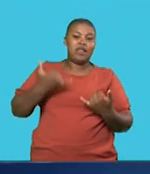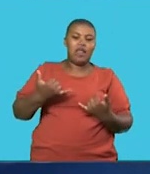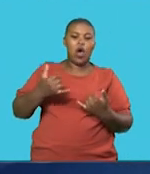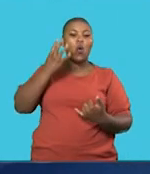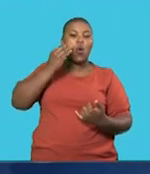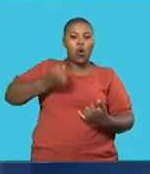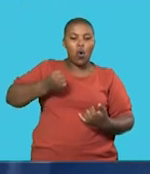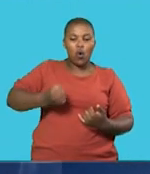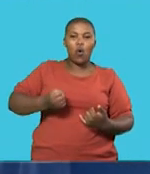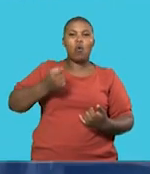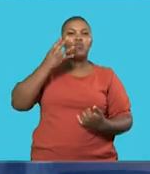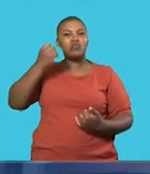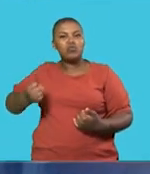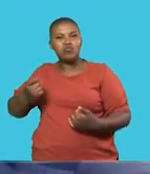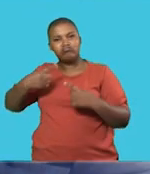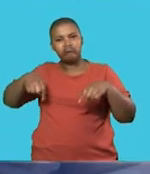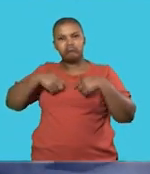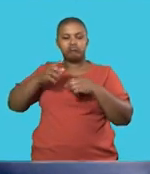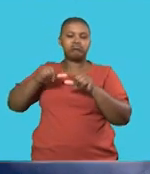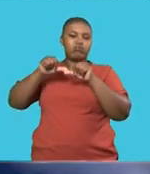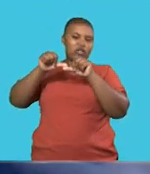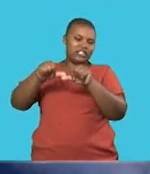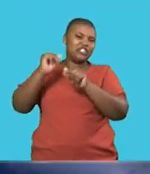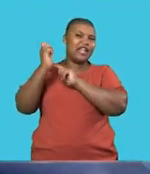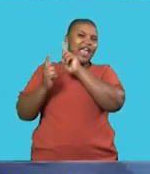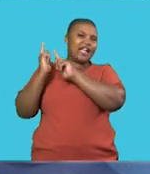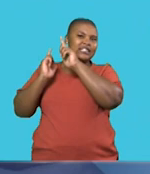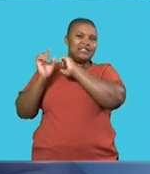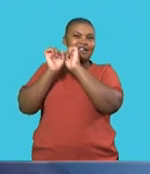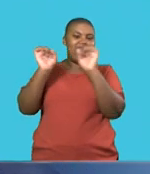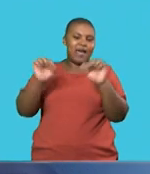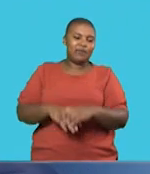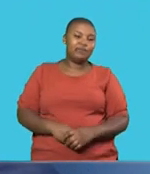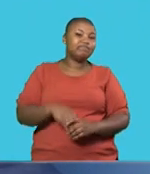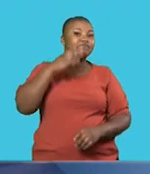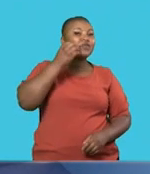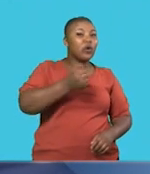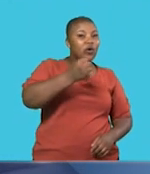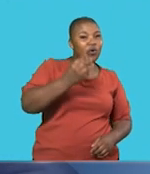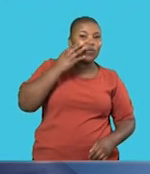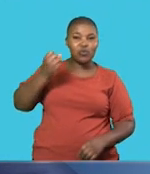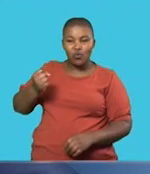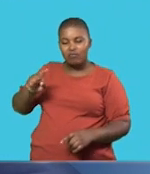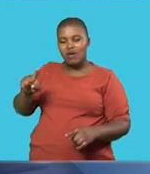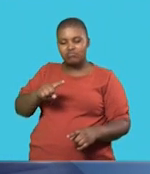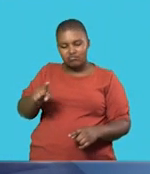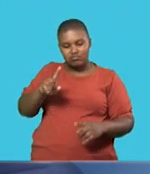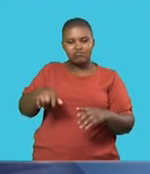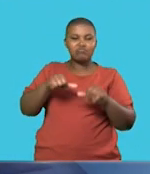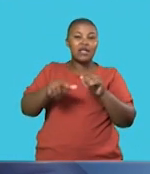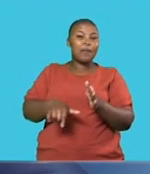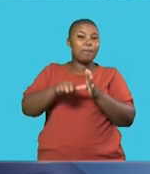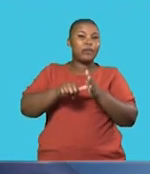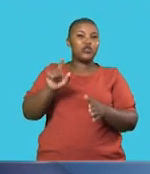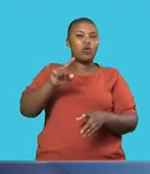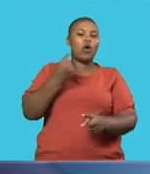gogo nomkhulu, you know, we are continuing leyo legacy, but umgogo nomkhulu into ebaleke kakhulu for bona is that they